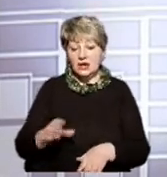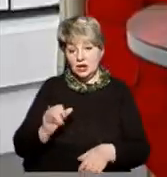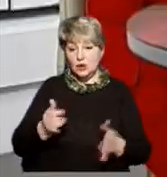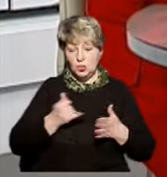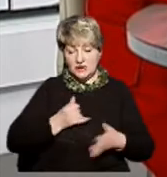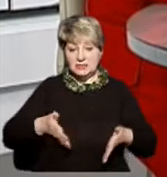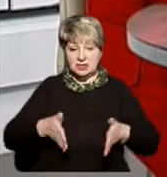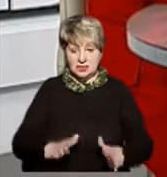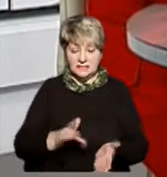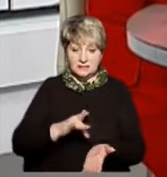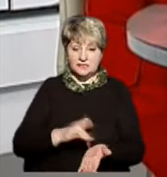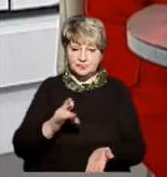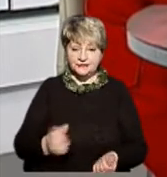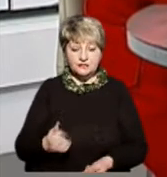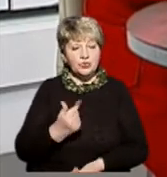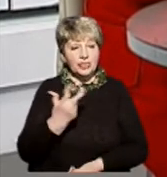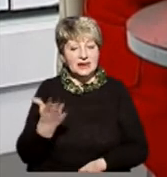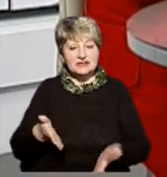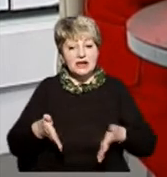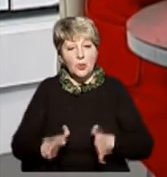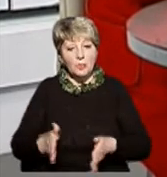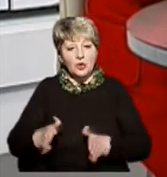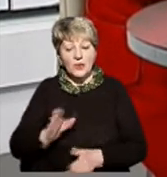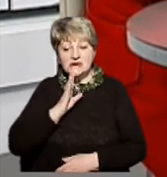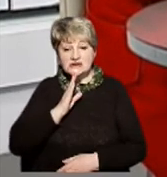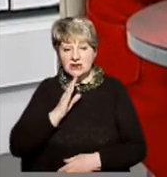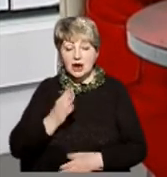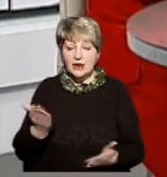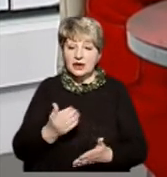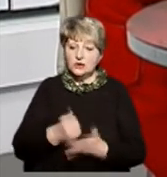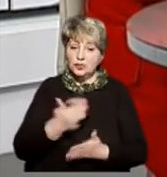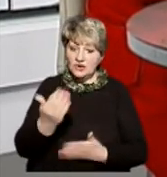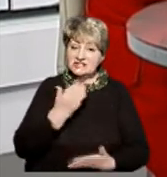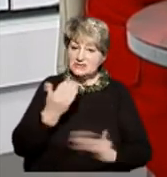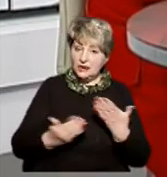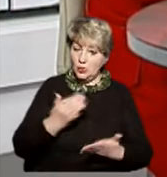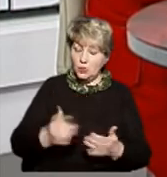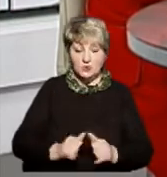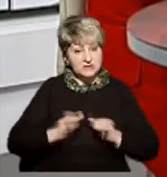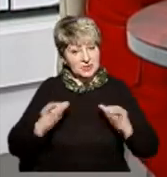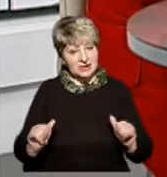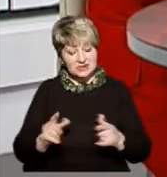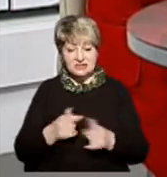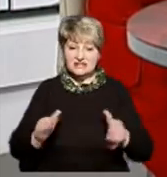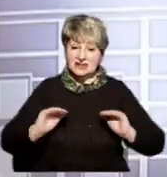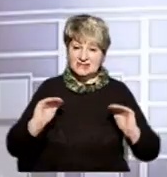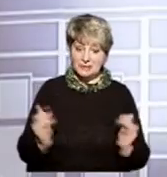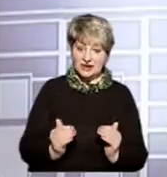центрі. Кількість породіль, які до вас звертаються, збільшилася? Якщо говорити про